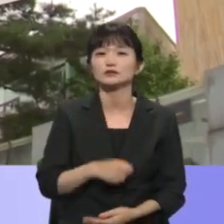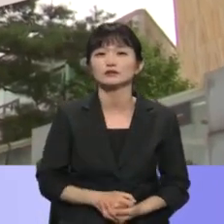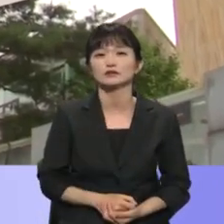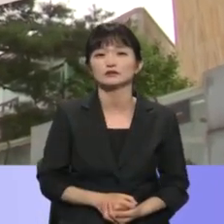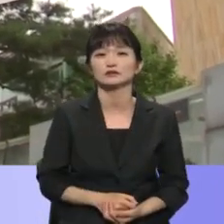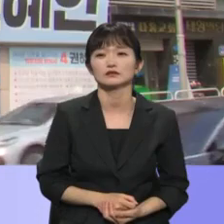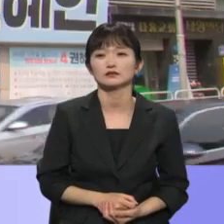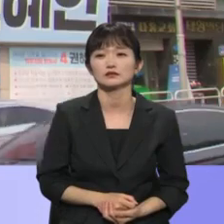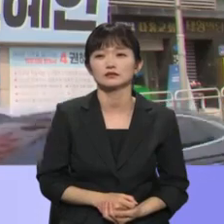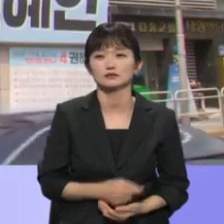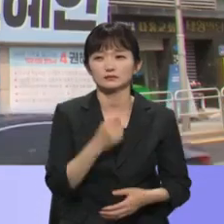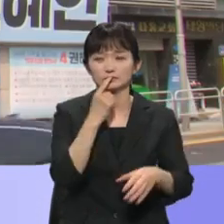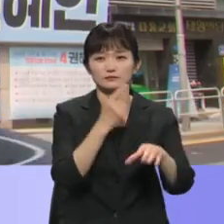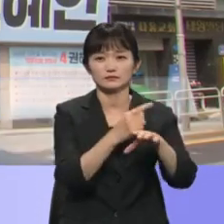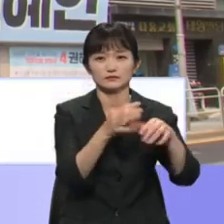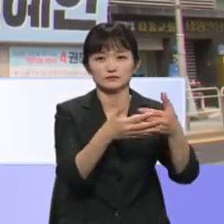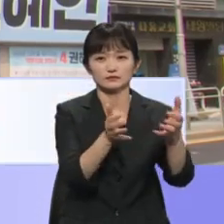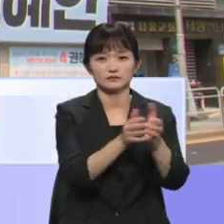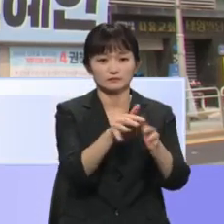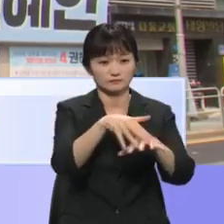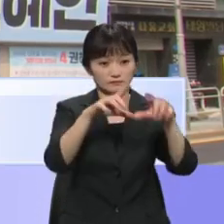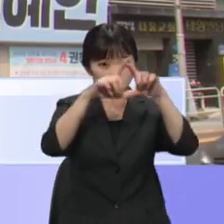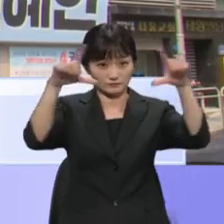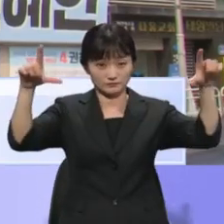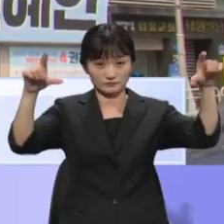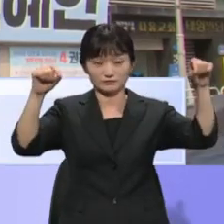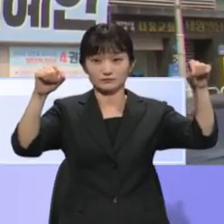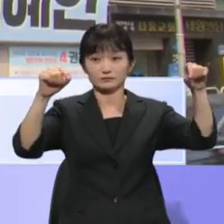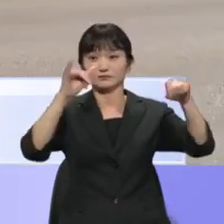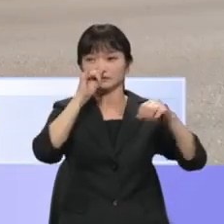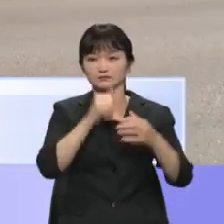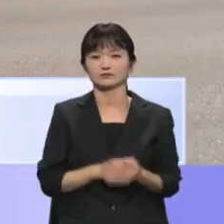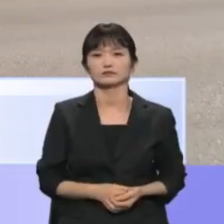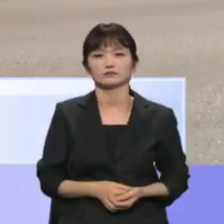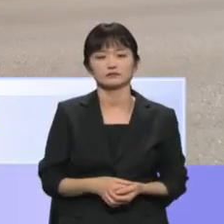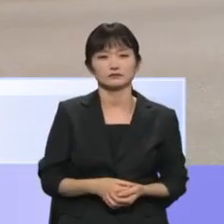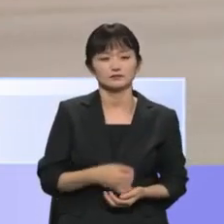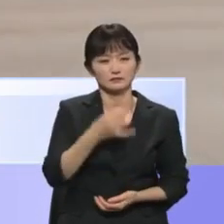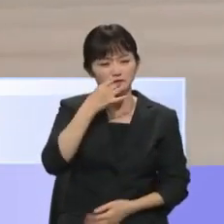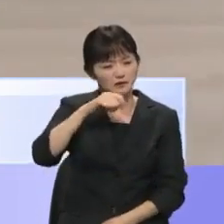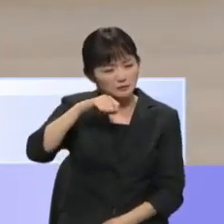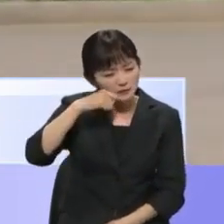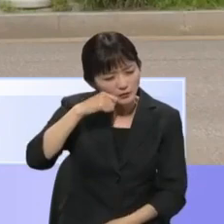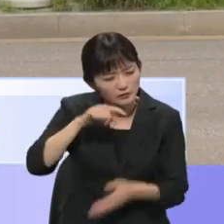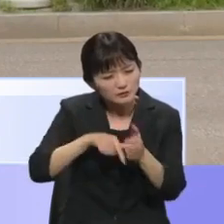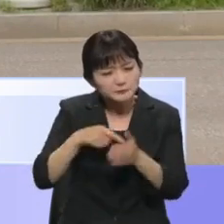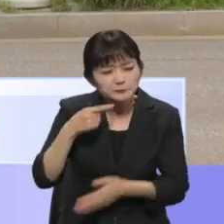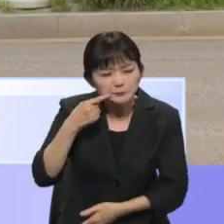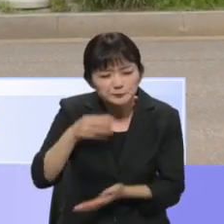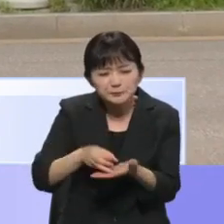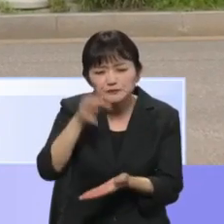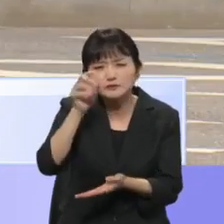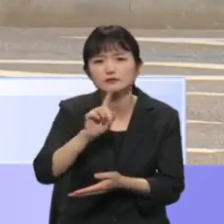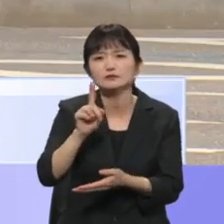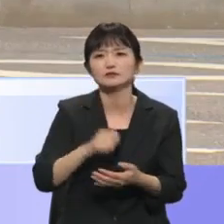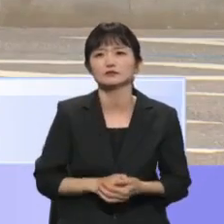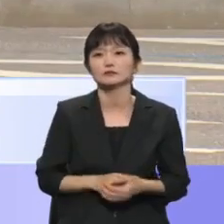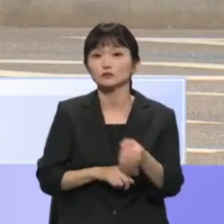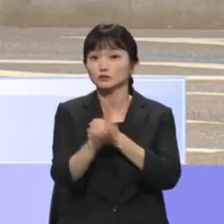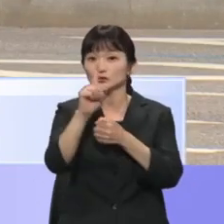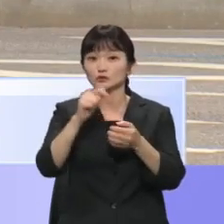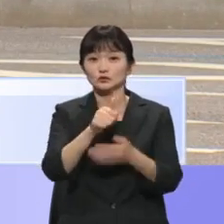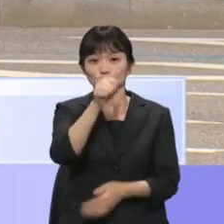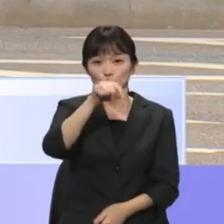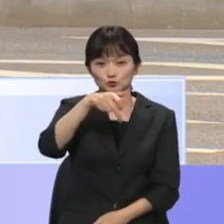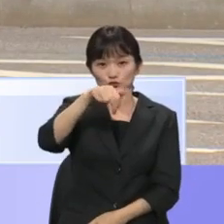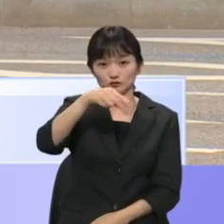얘기를 민주당의 소중하게 좀 건적이 있었어요 그러니까 그게 어떤 맥락이었냐면 후쿠시마 오영수